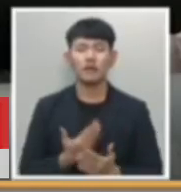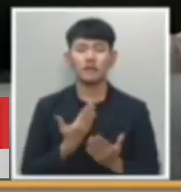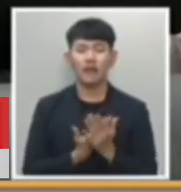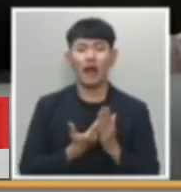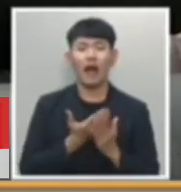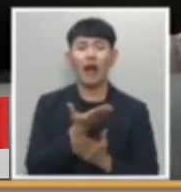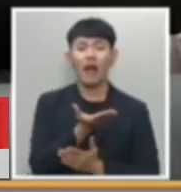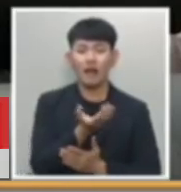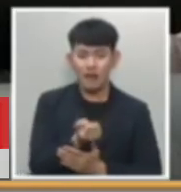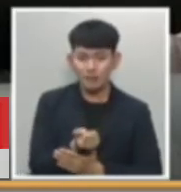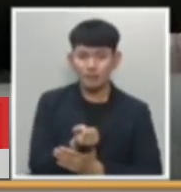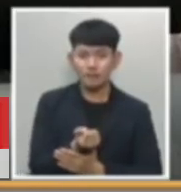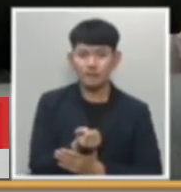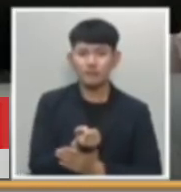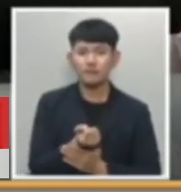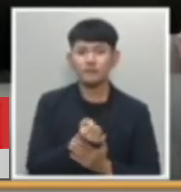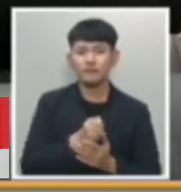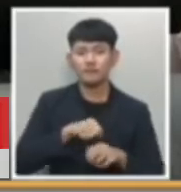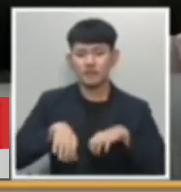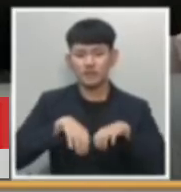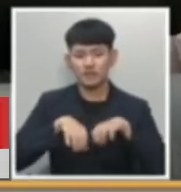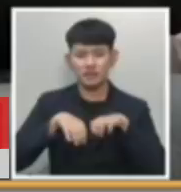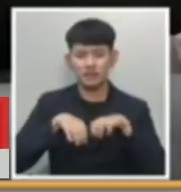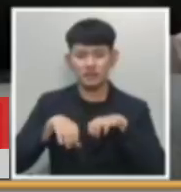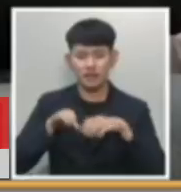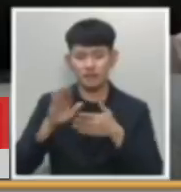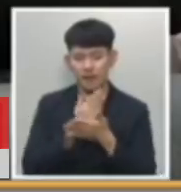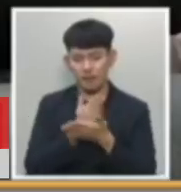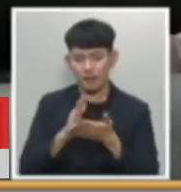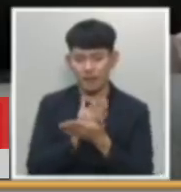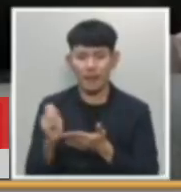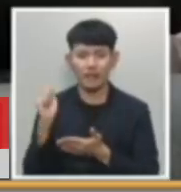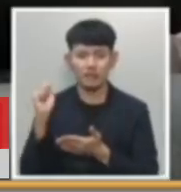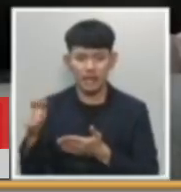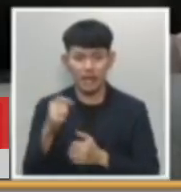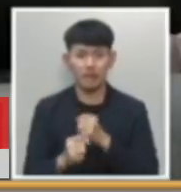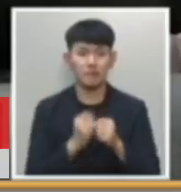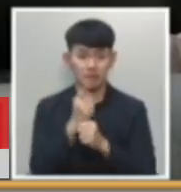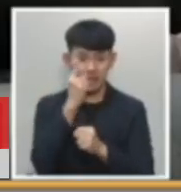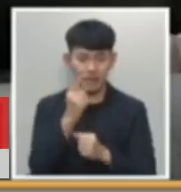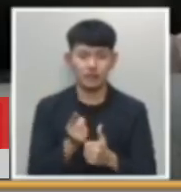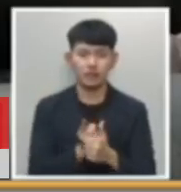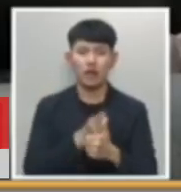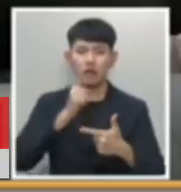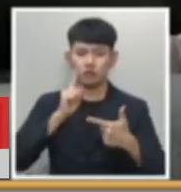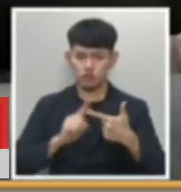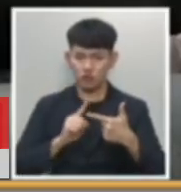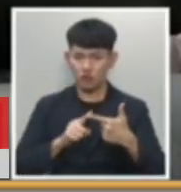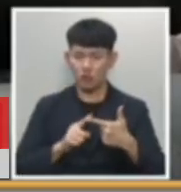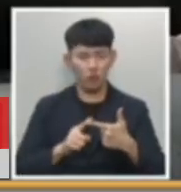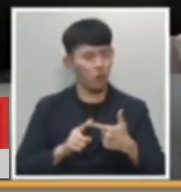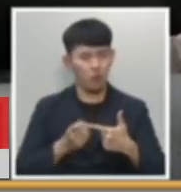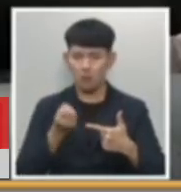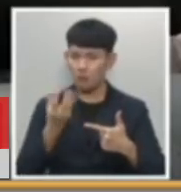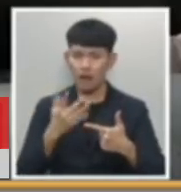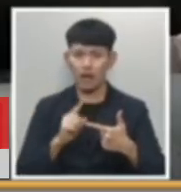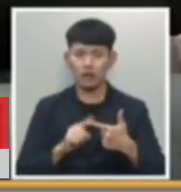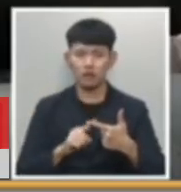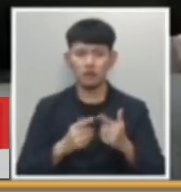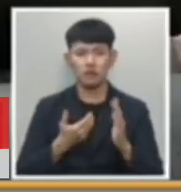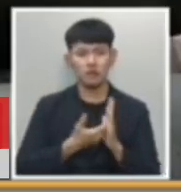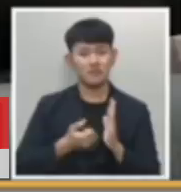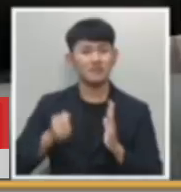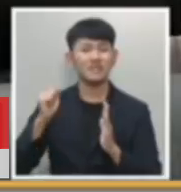จะนำรายได้มาจัดสรรเป็นงบประมาณรายจ่ายประจำปีกลุ่มที่2เป็นกลุ่มใหญ่สุดครับคือภาครายจ่าย